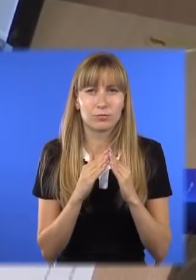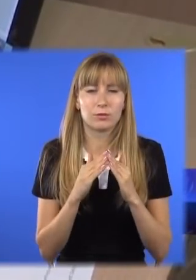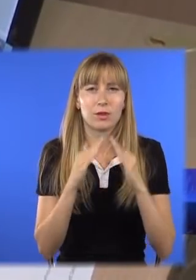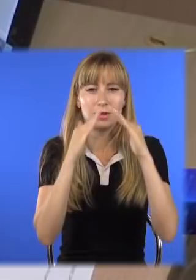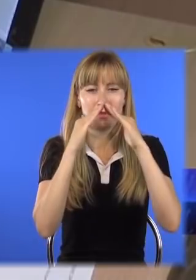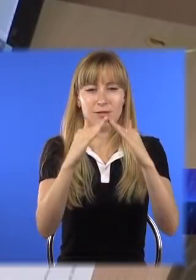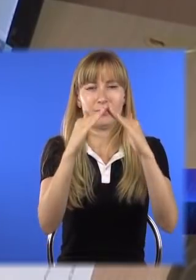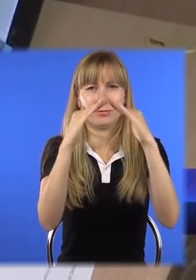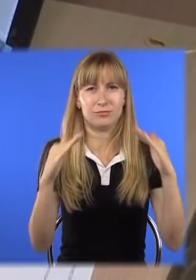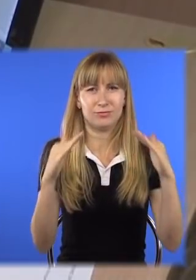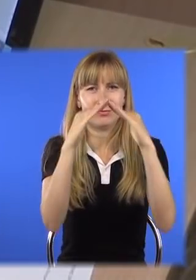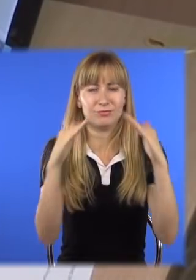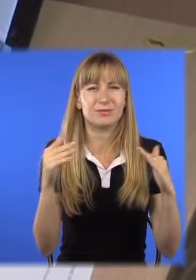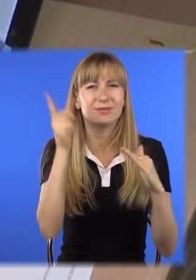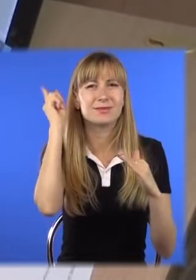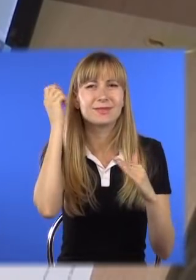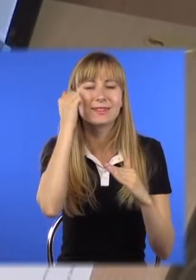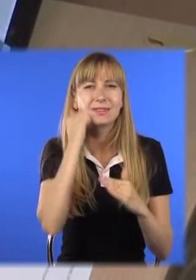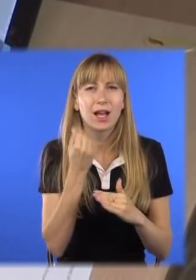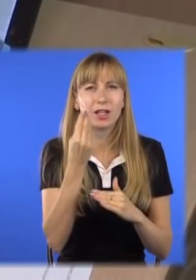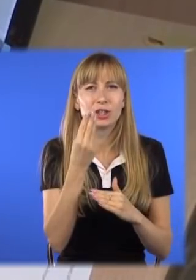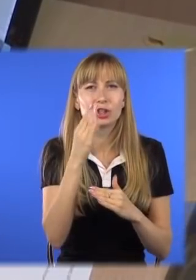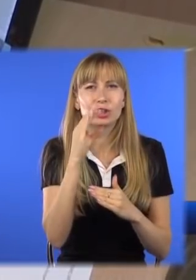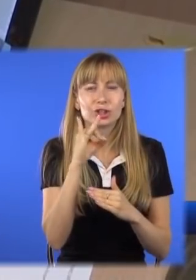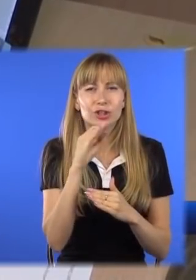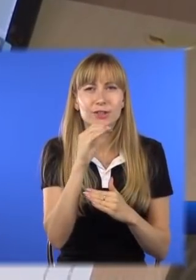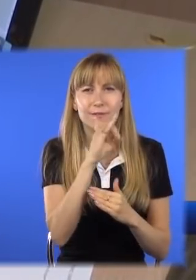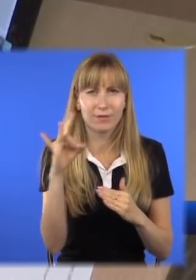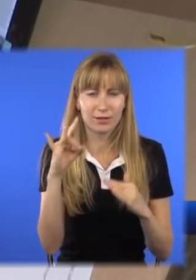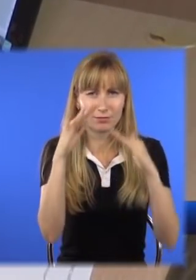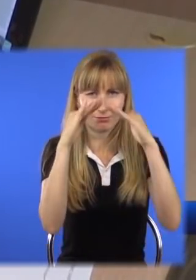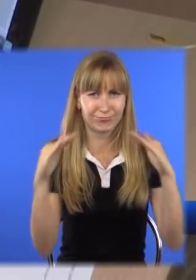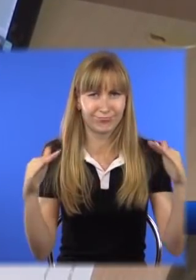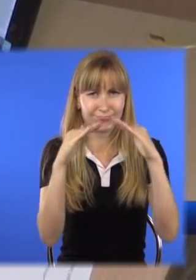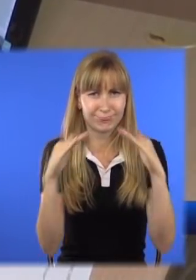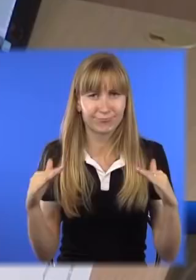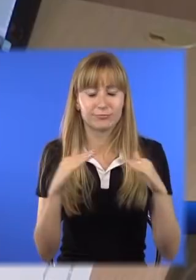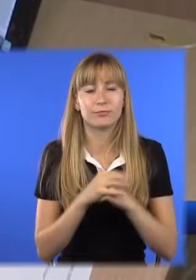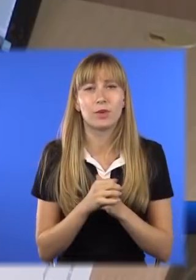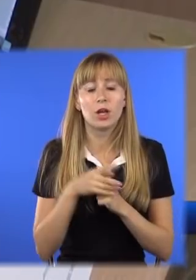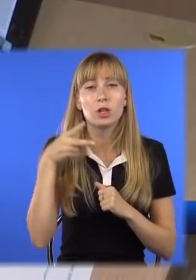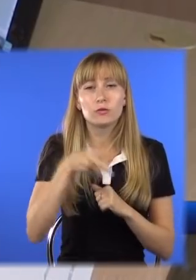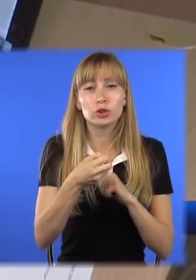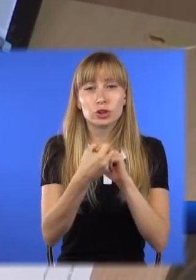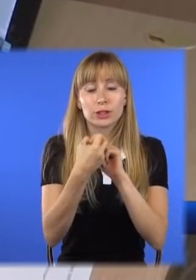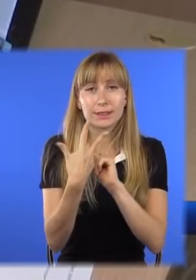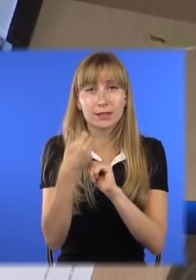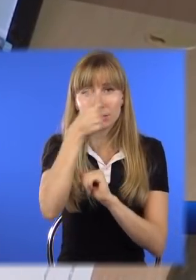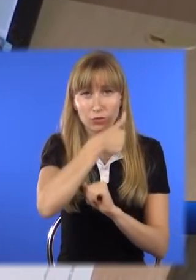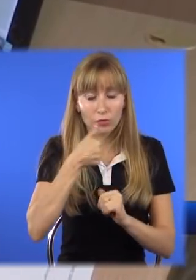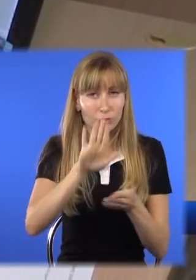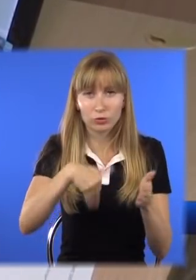покрівлю. Шиферна покрівля за період з 2013 року по теперішній час